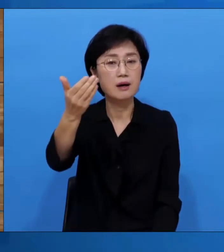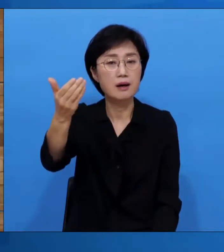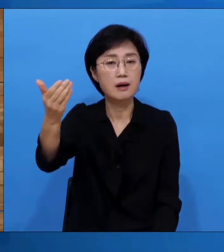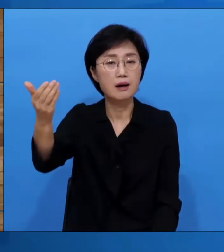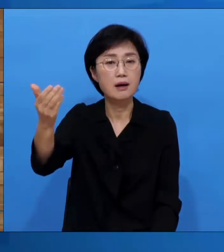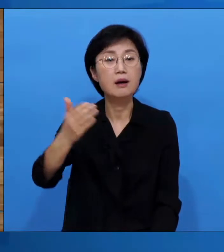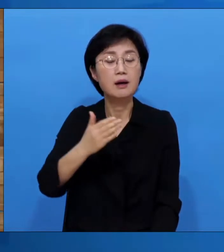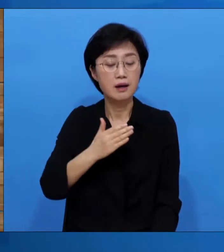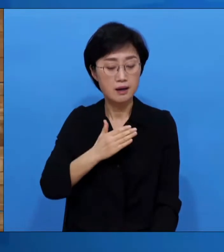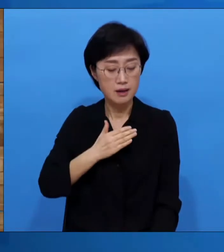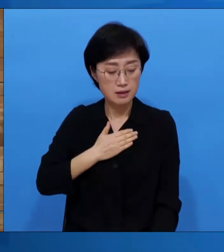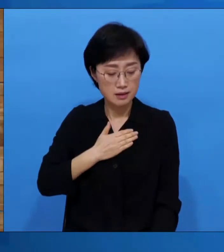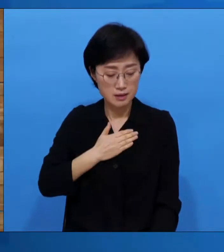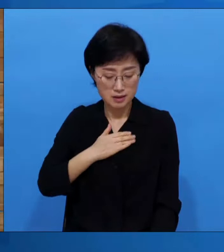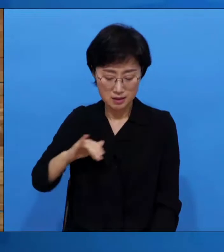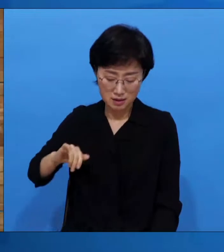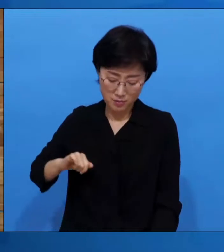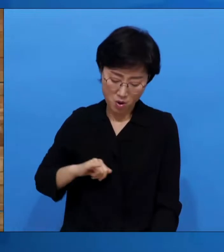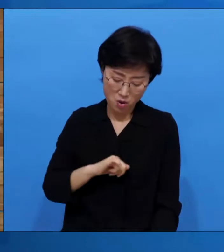이